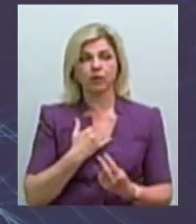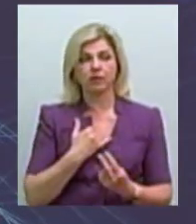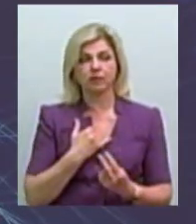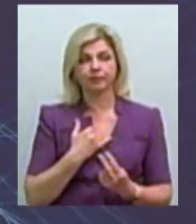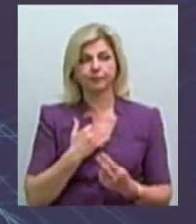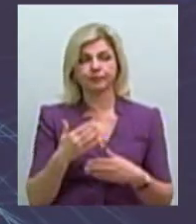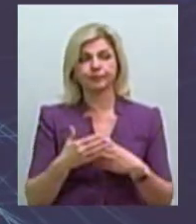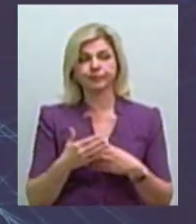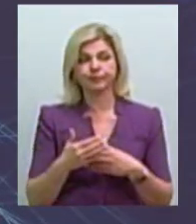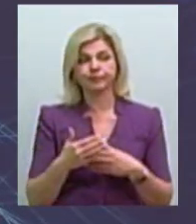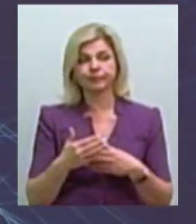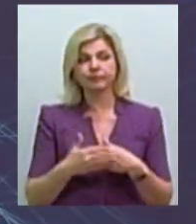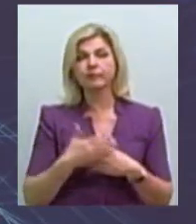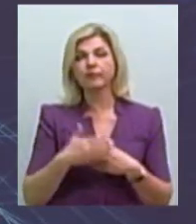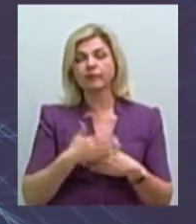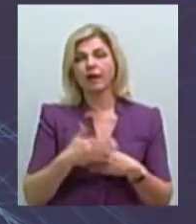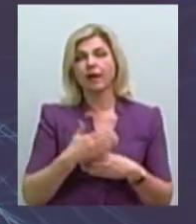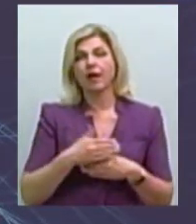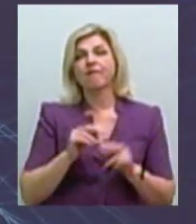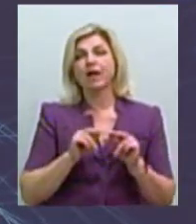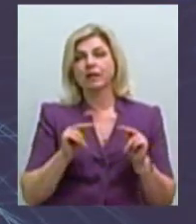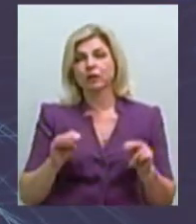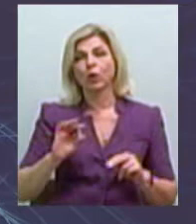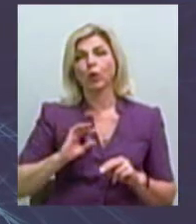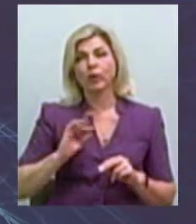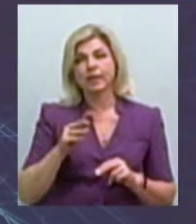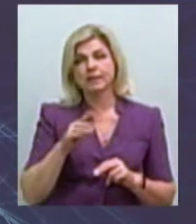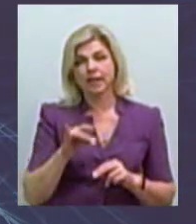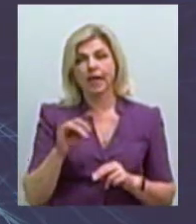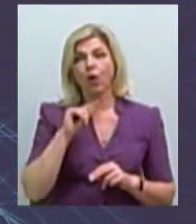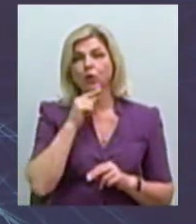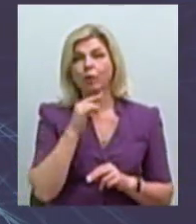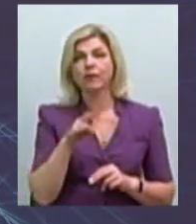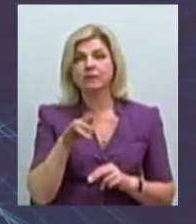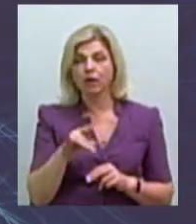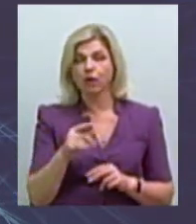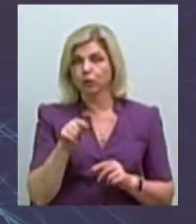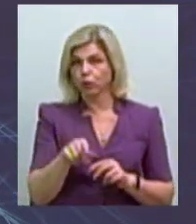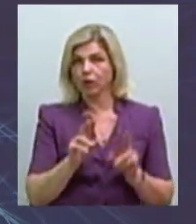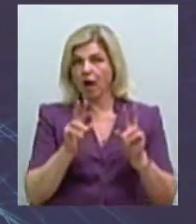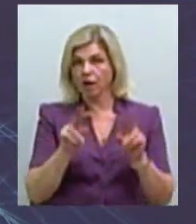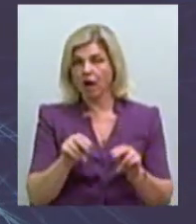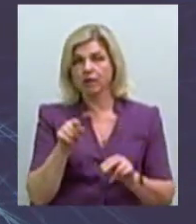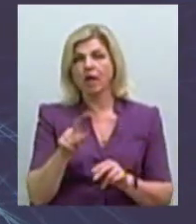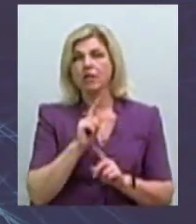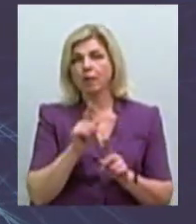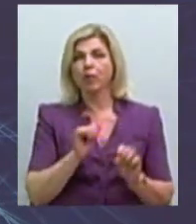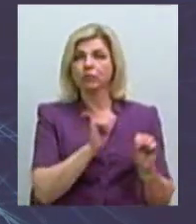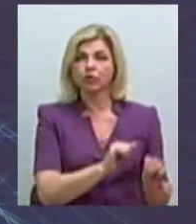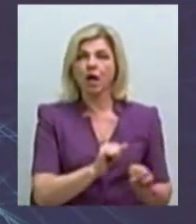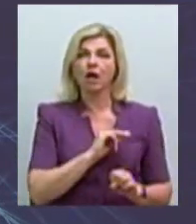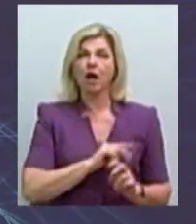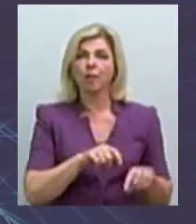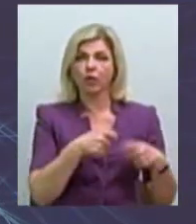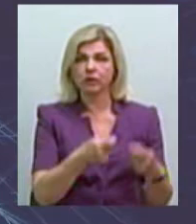дуже викладачі вищих закладів освіти, юристи та економісти. Тому що тут у нас гарантія. Він не буде ні за роботодавця, ні за